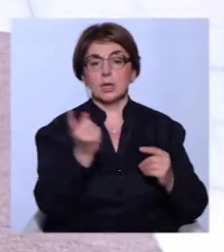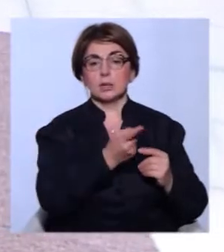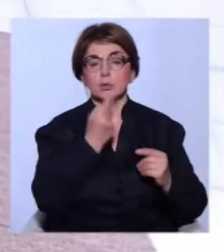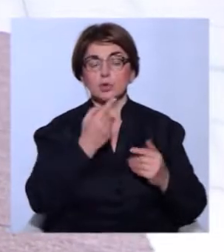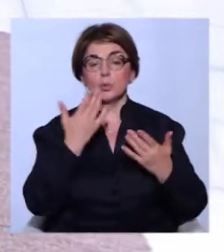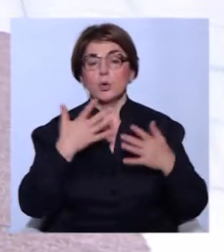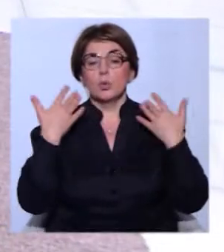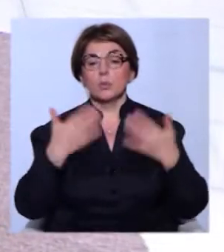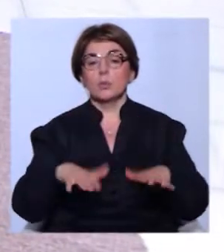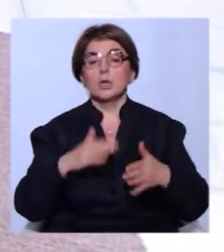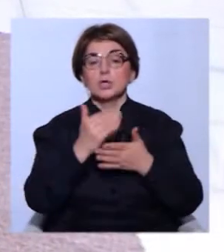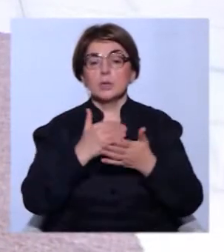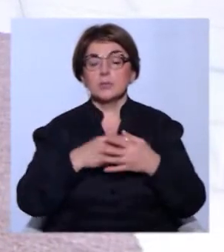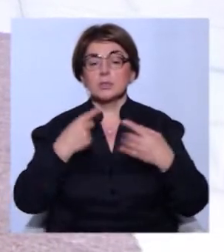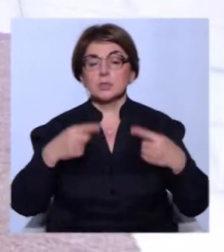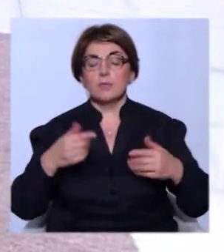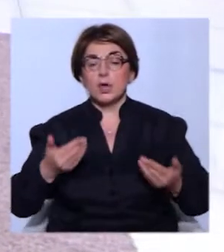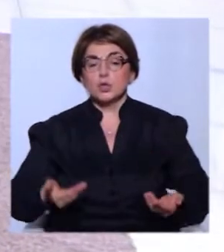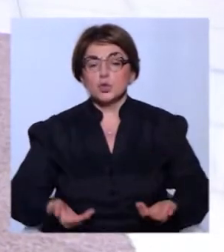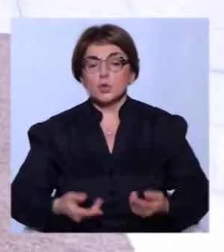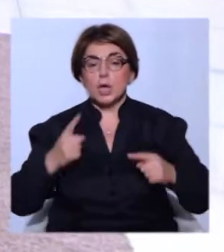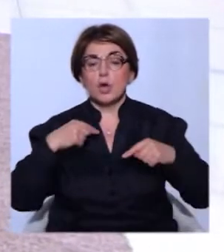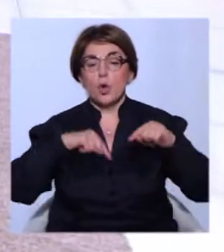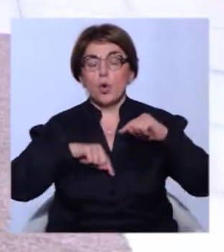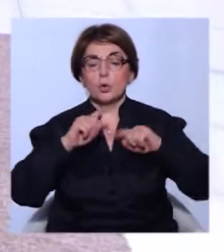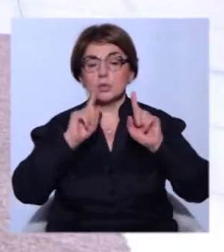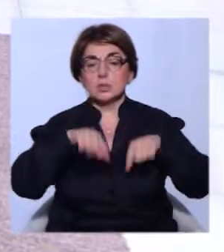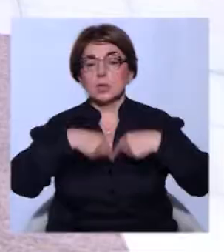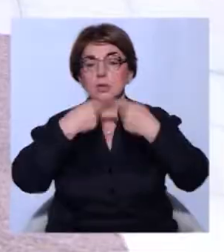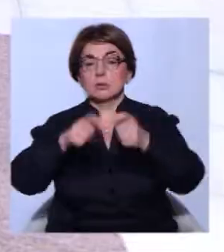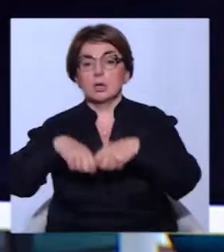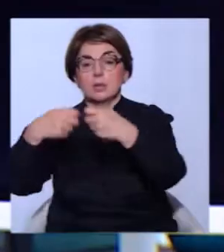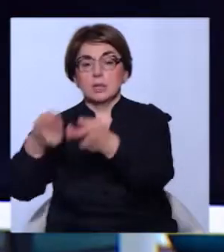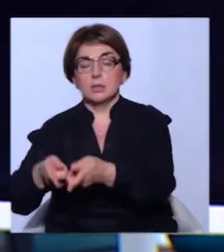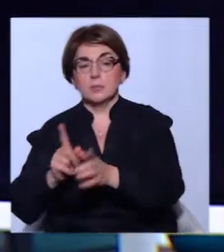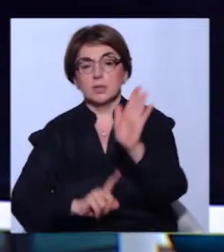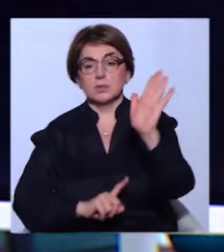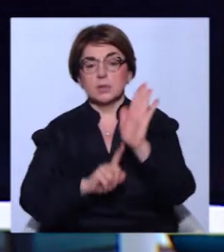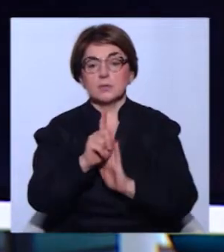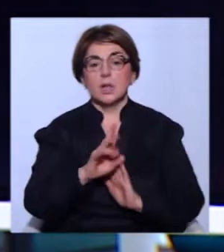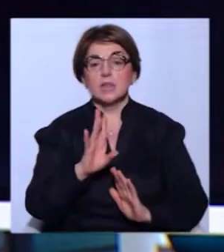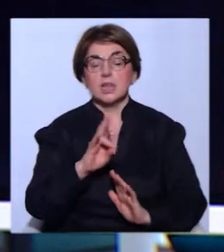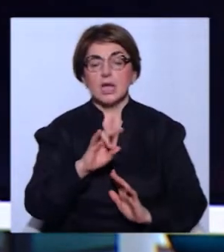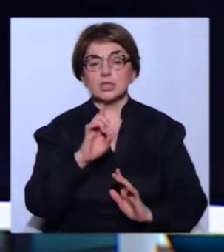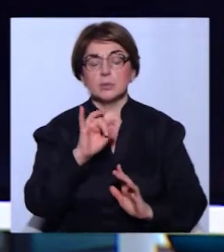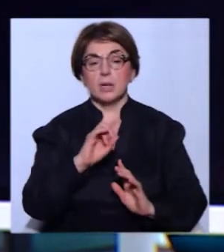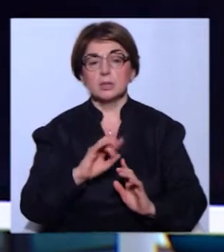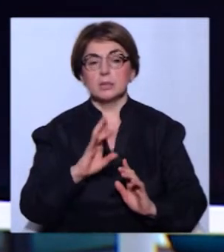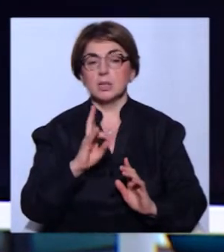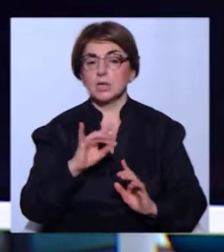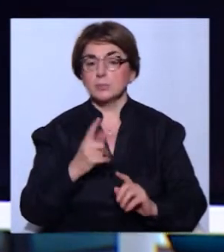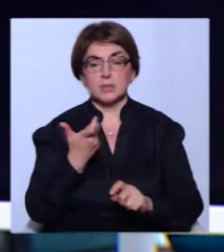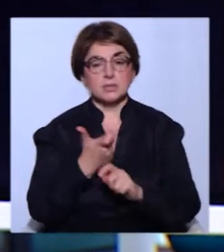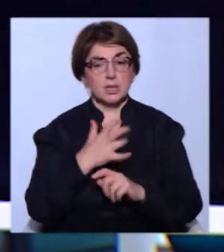შემდეგ უკვე სხვა ცოცხალ ორგანიზმის შემადგენლობაში აღმოჩნდება. მოდით დავიწყოთ ნახშირბადით. ნახშირბადი